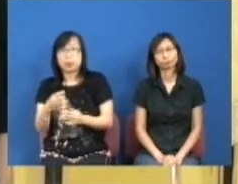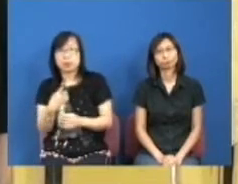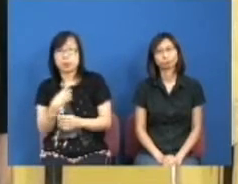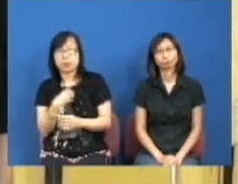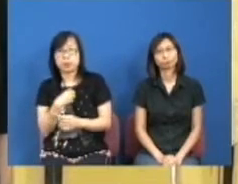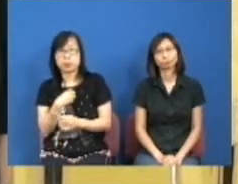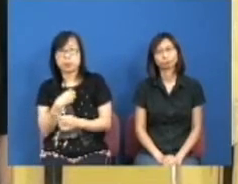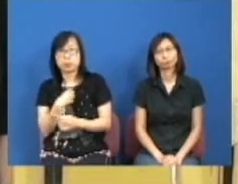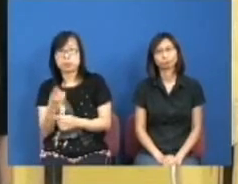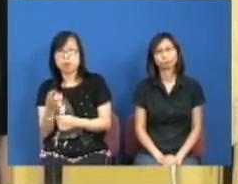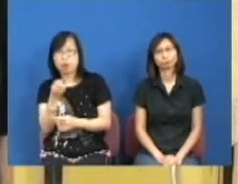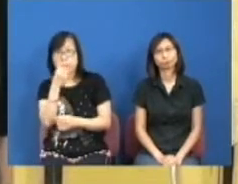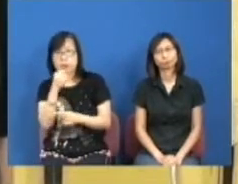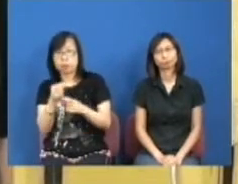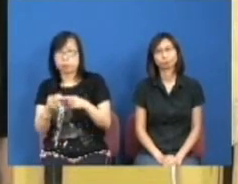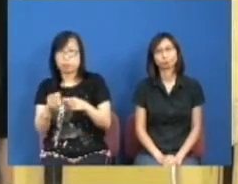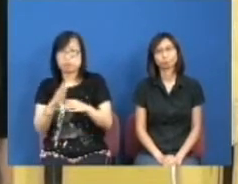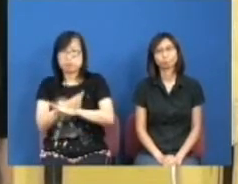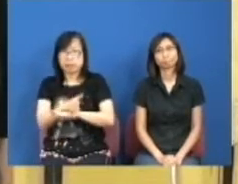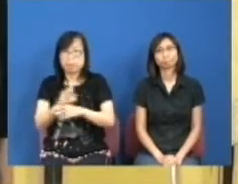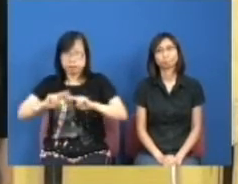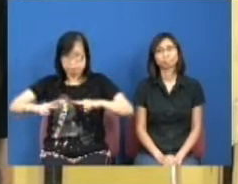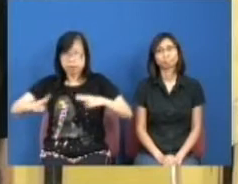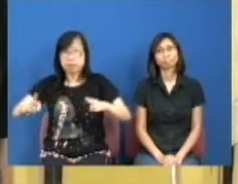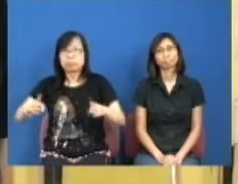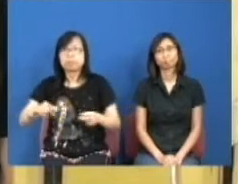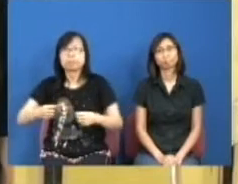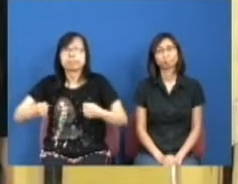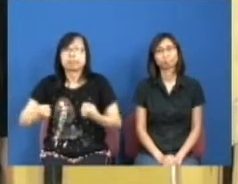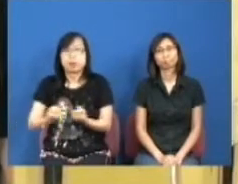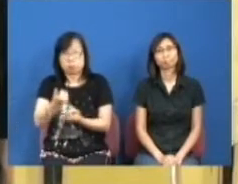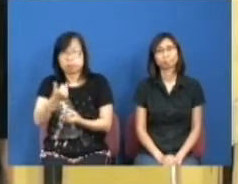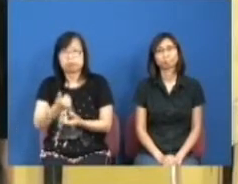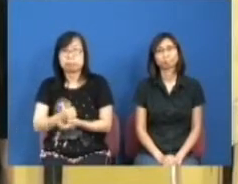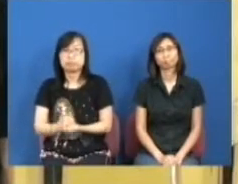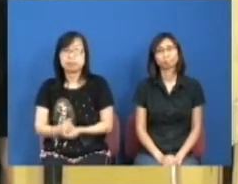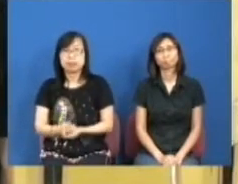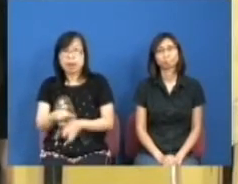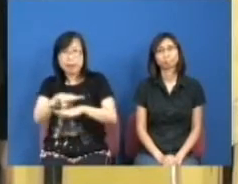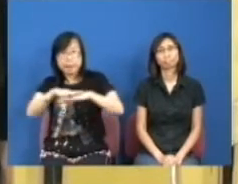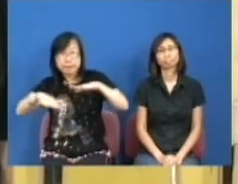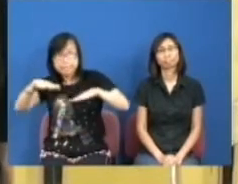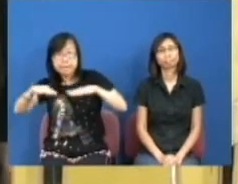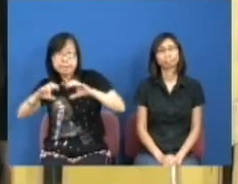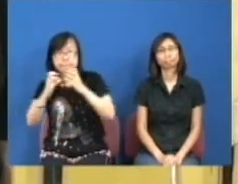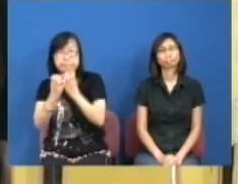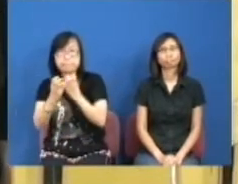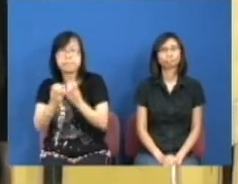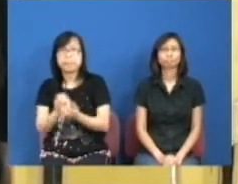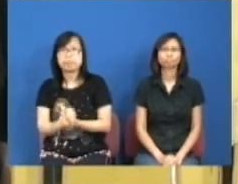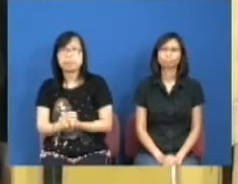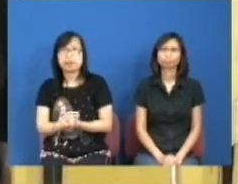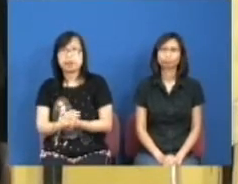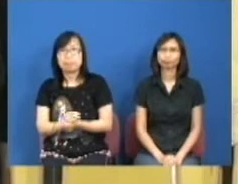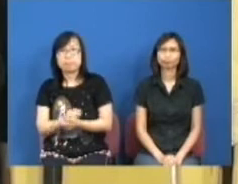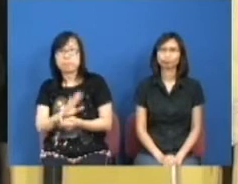於香港公民社會嘅發展有一定嘅衝擊嘅。咁但係講翻平衡組織呢樣手法咧。就其實並